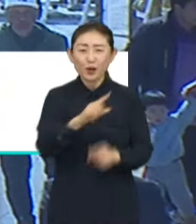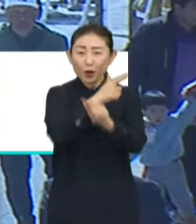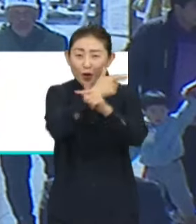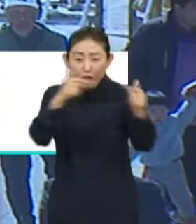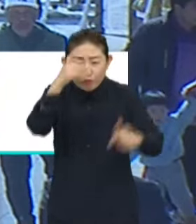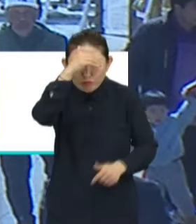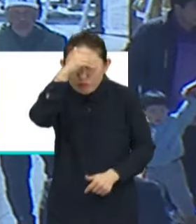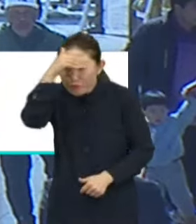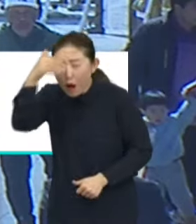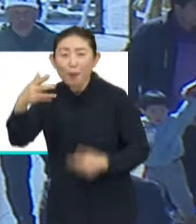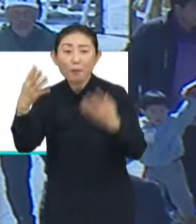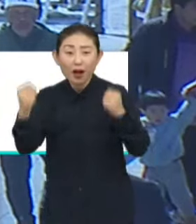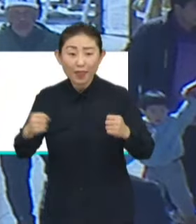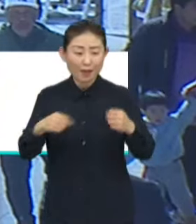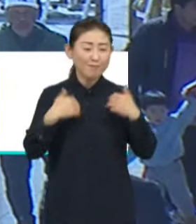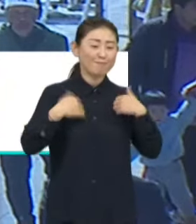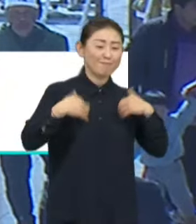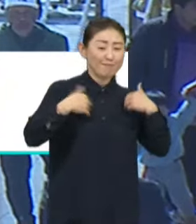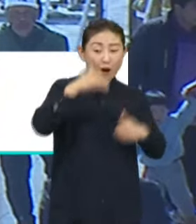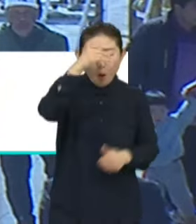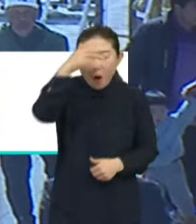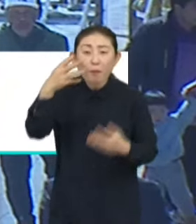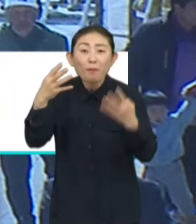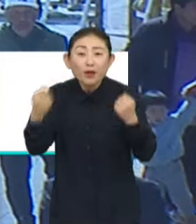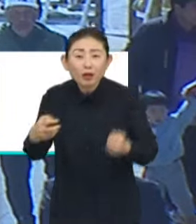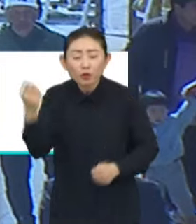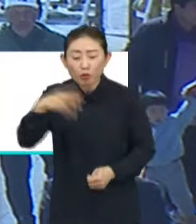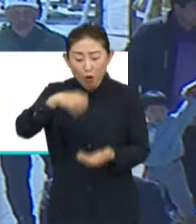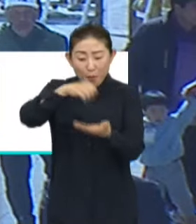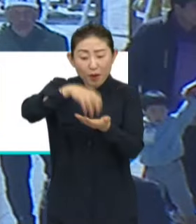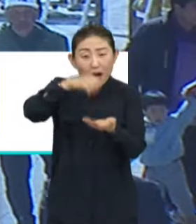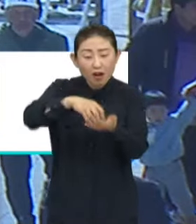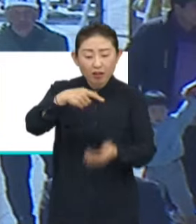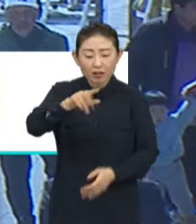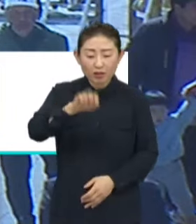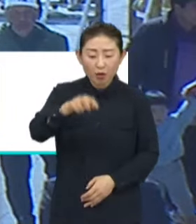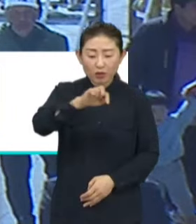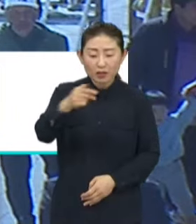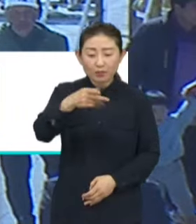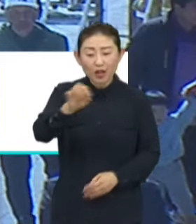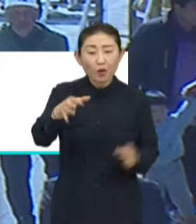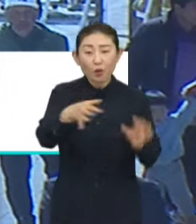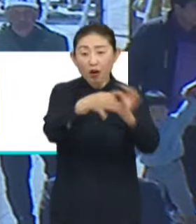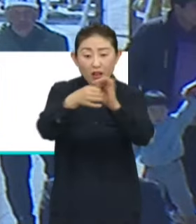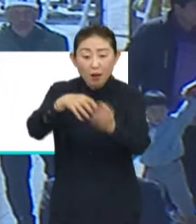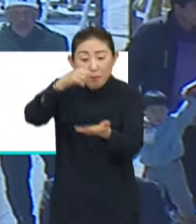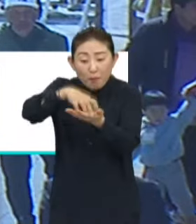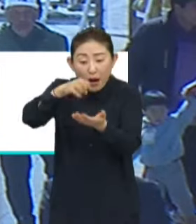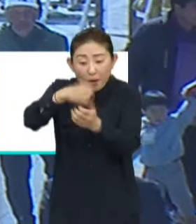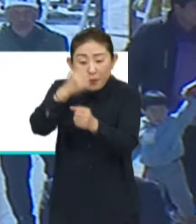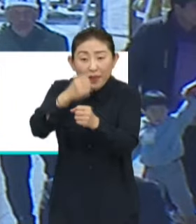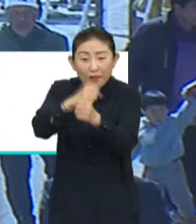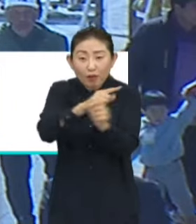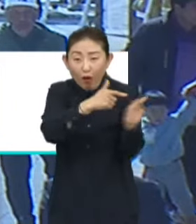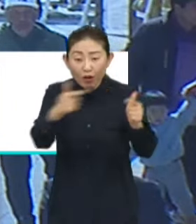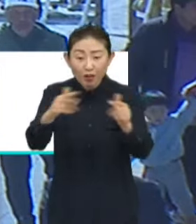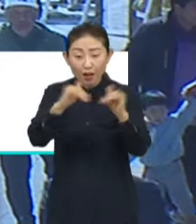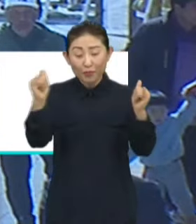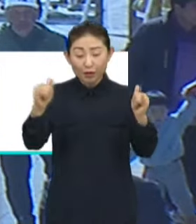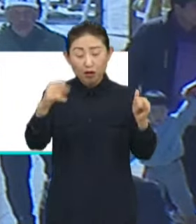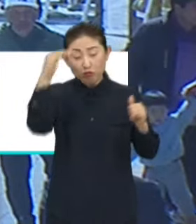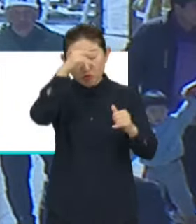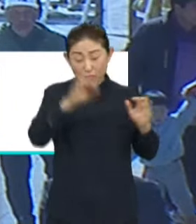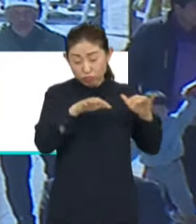다채로운 볼거리와 즐길거리를 비롯해 성심당 등 유명 업체들과 협업해 선보인 화려한 딸기 먹거리들이 인기몰이를 하고